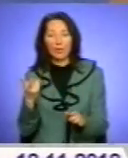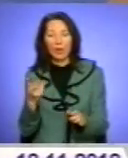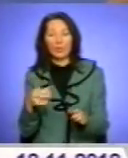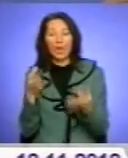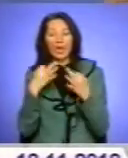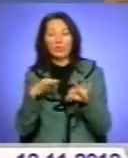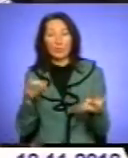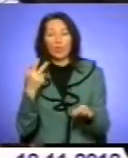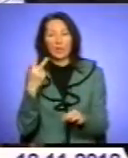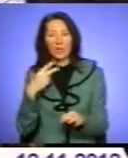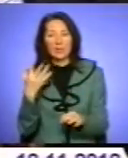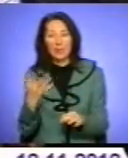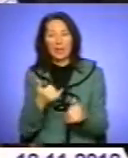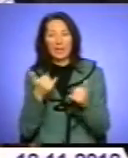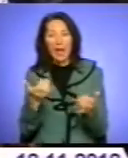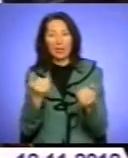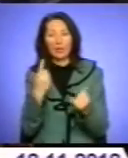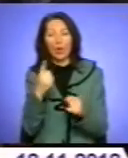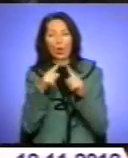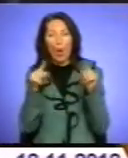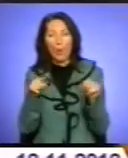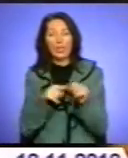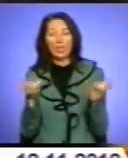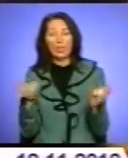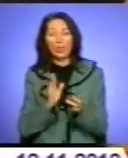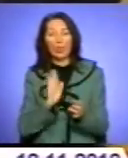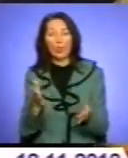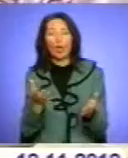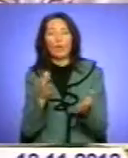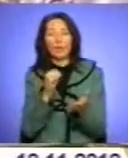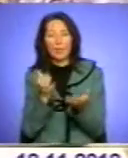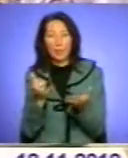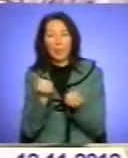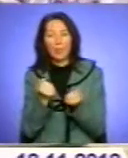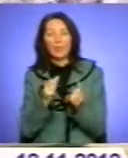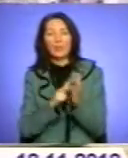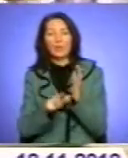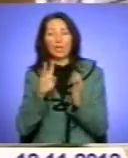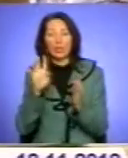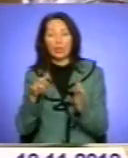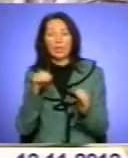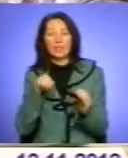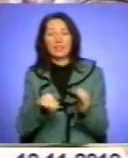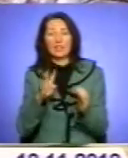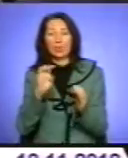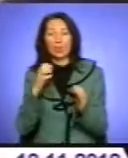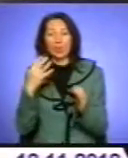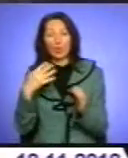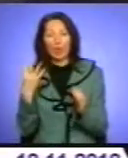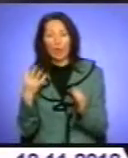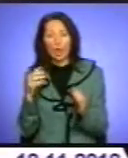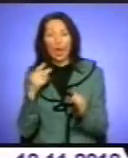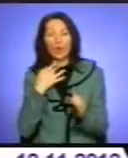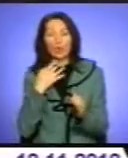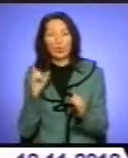– 25. Для отримання одного мандату необхідно було набрати 84 тисячі 404 голоси. У голосуванні